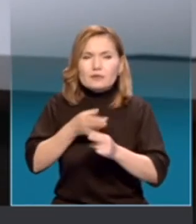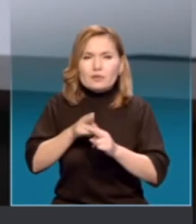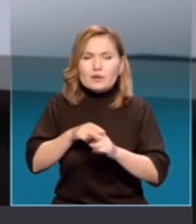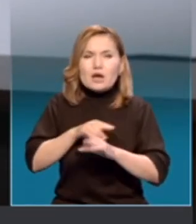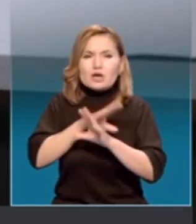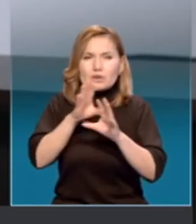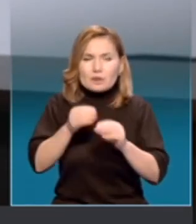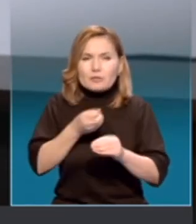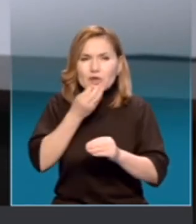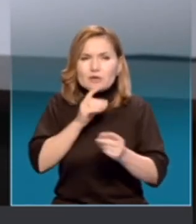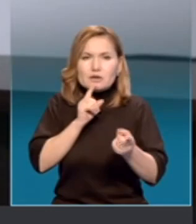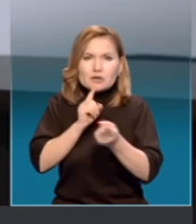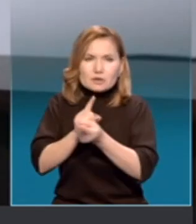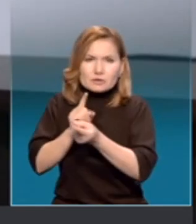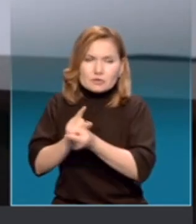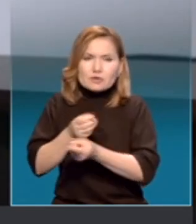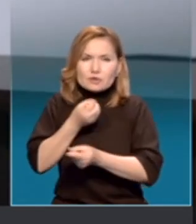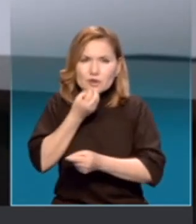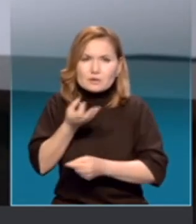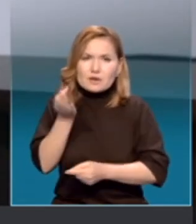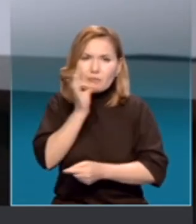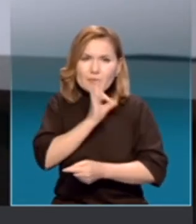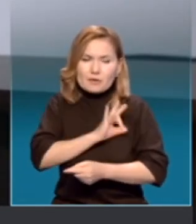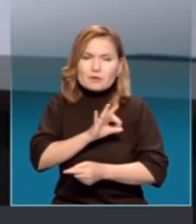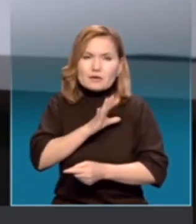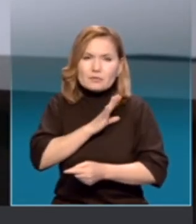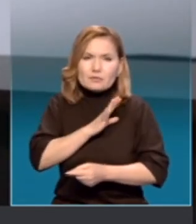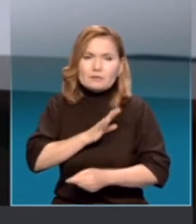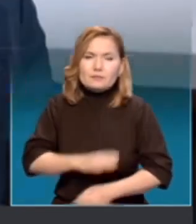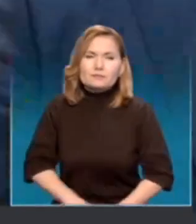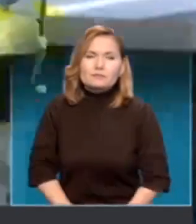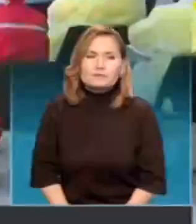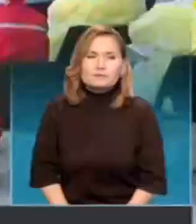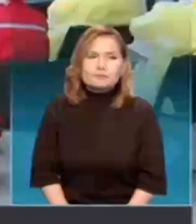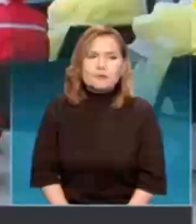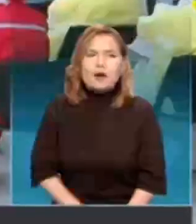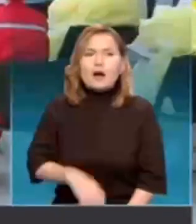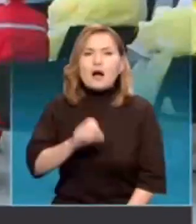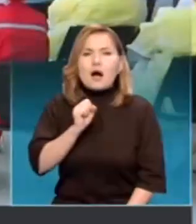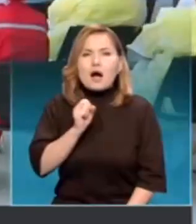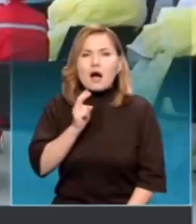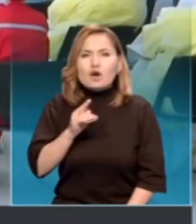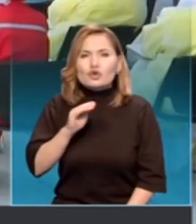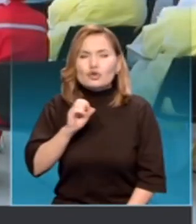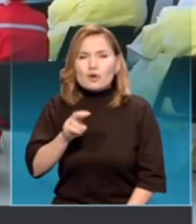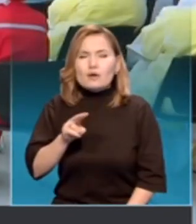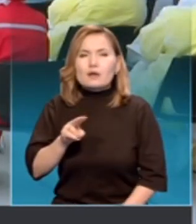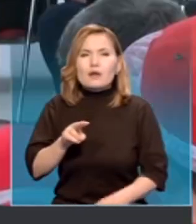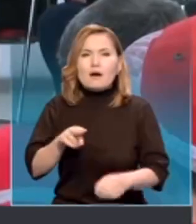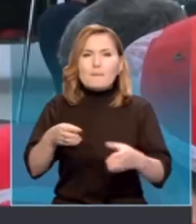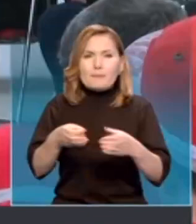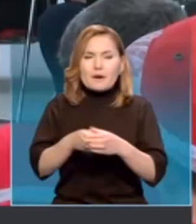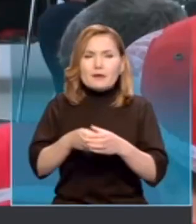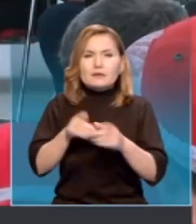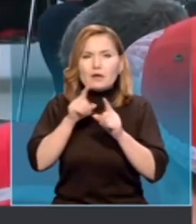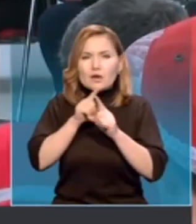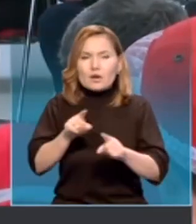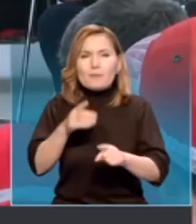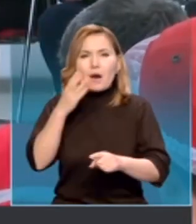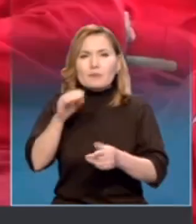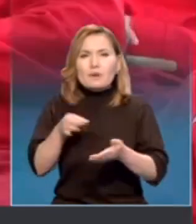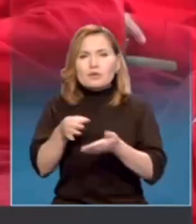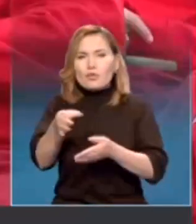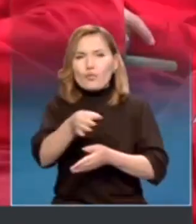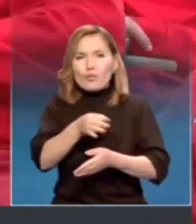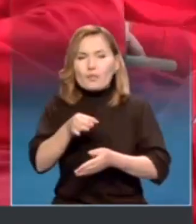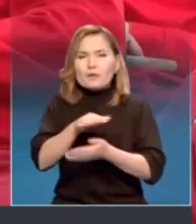Жалпы кездесу екі тарап үшін өте пайдалы өтті деп есептеймін. Ақ жол партиясының сайлауалды үгіт-насихат жұмысы Алматы облысында жалғасып